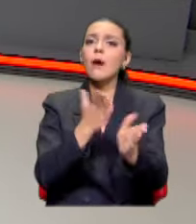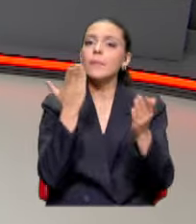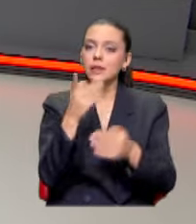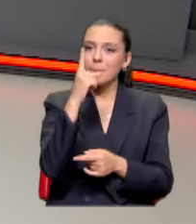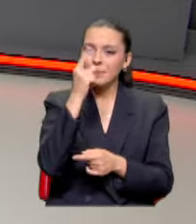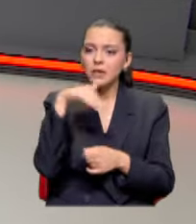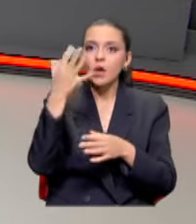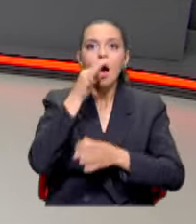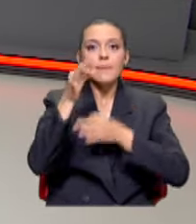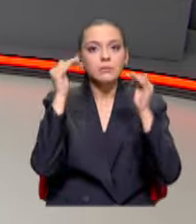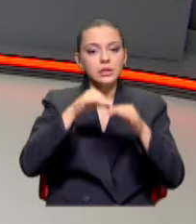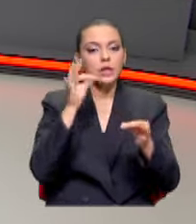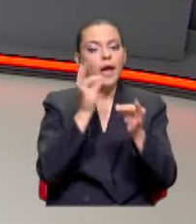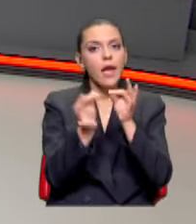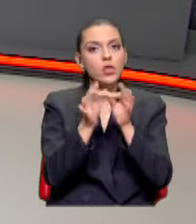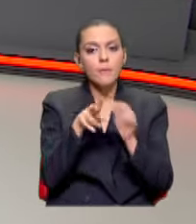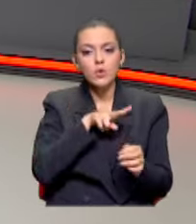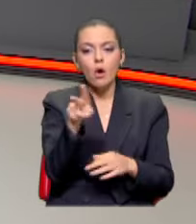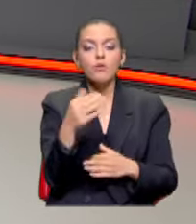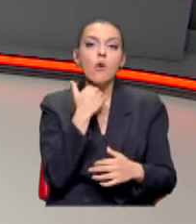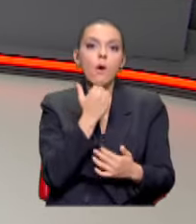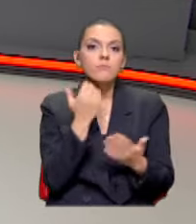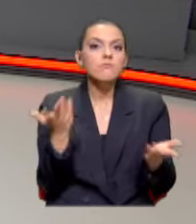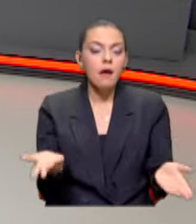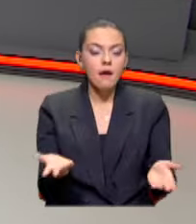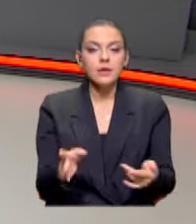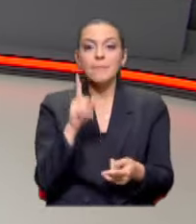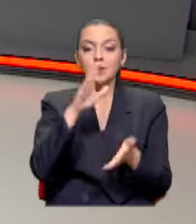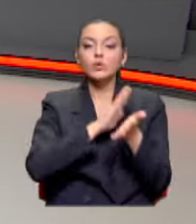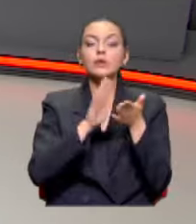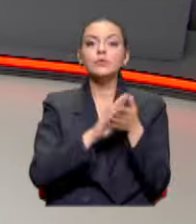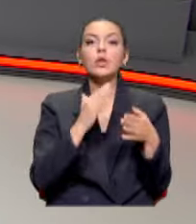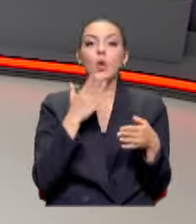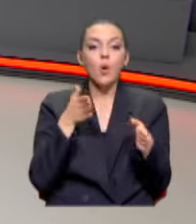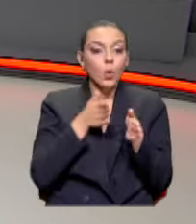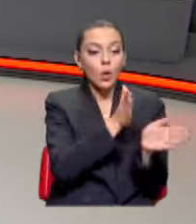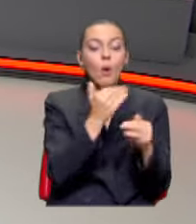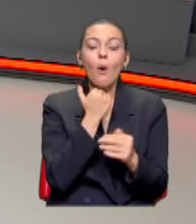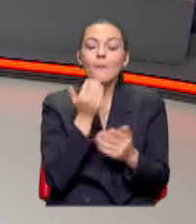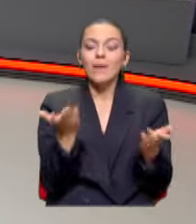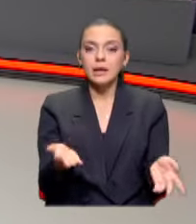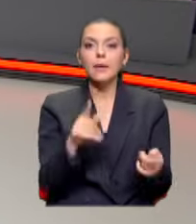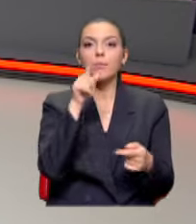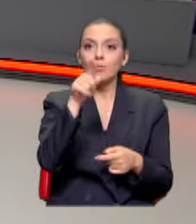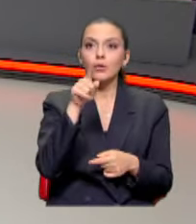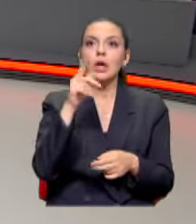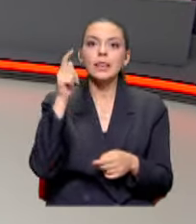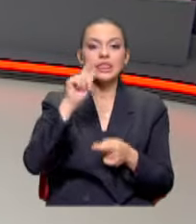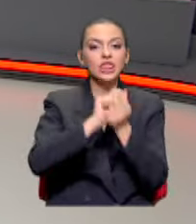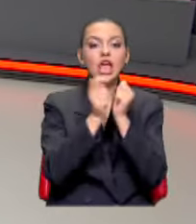geleceğiz haberlerimizde. Ekonomiyi de yoluna sokamazsınız. Ekonomiyi de bir düzene sokamazsınız. Çünkü öncelikle bu tarz